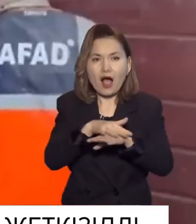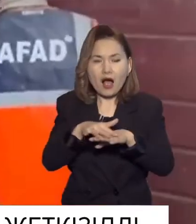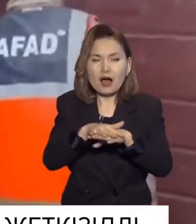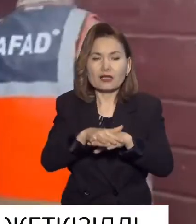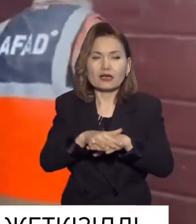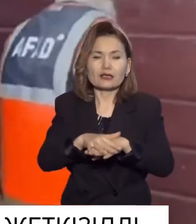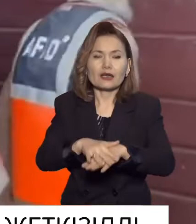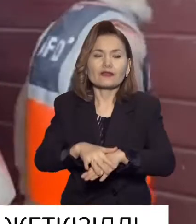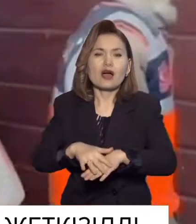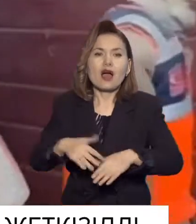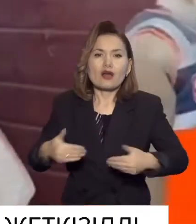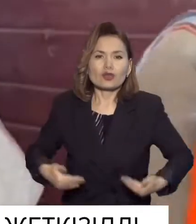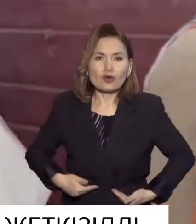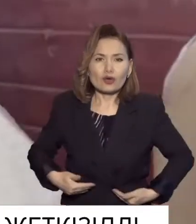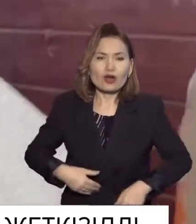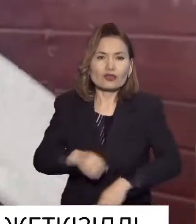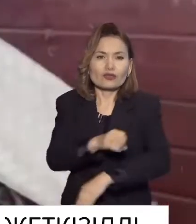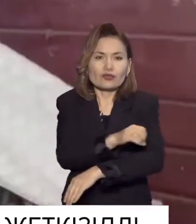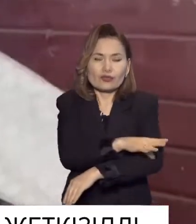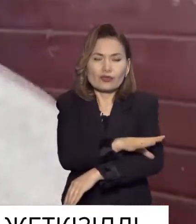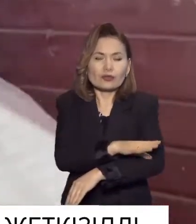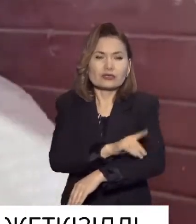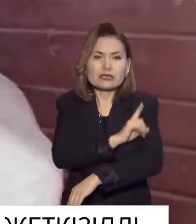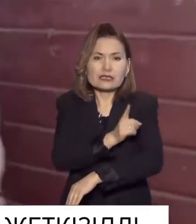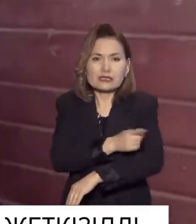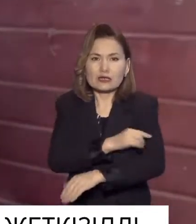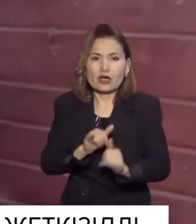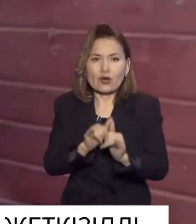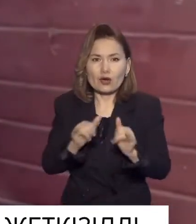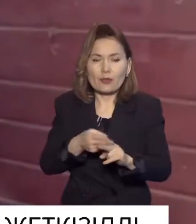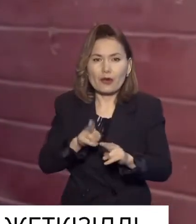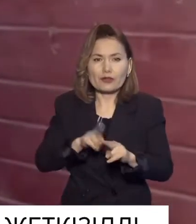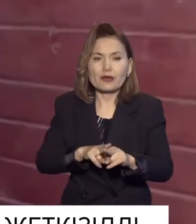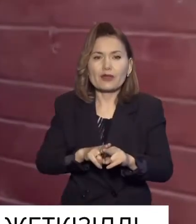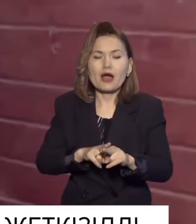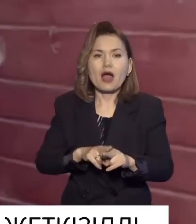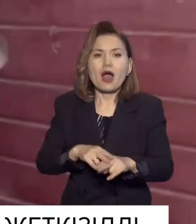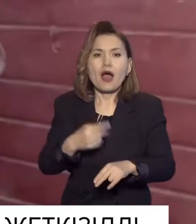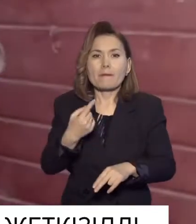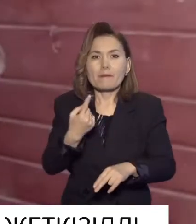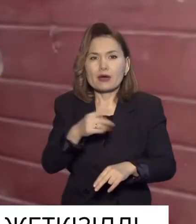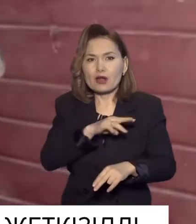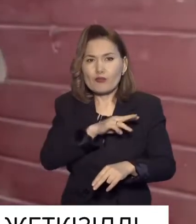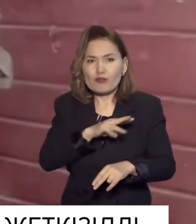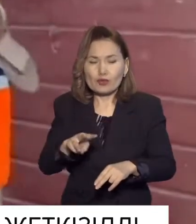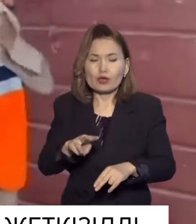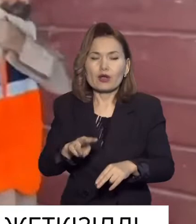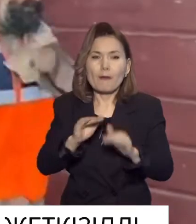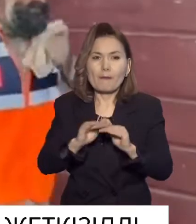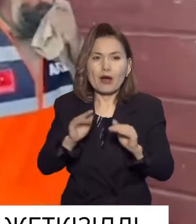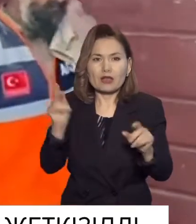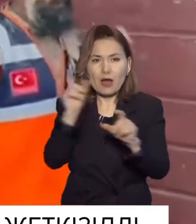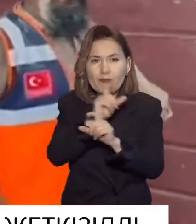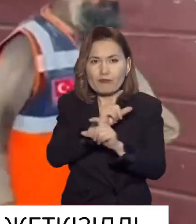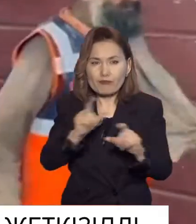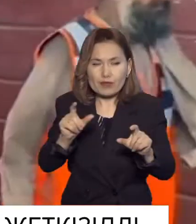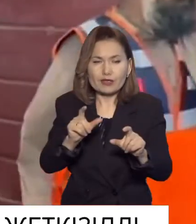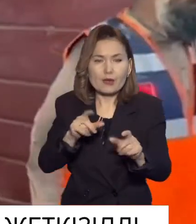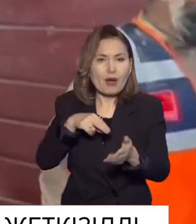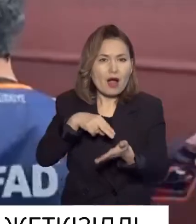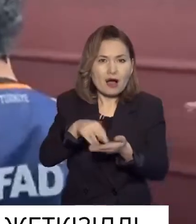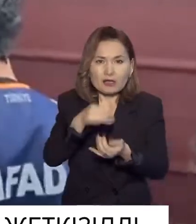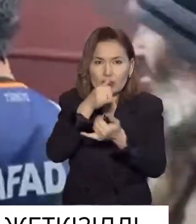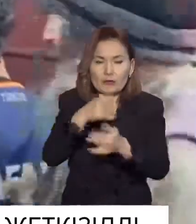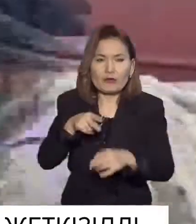душар болған. 9 миллиондай тұрғын босып кетті. Миллиондаған бала мектепке бара алмай отыр. Үйіммен оның